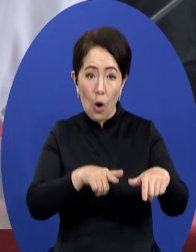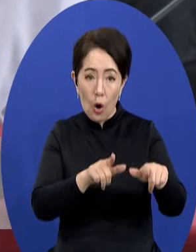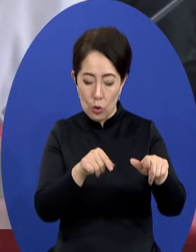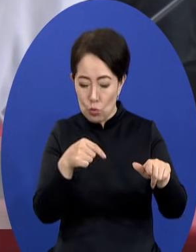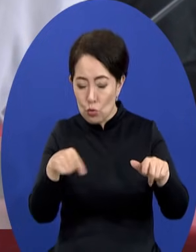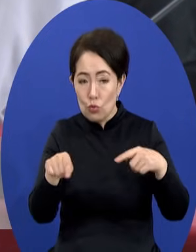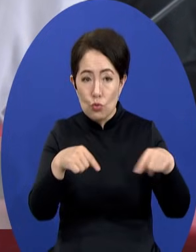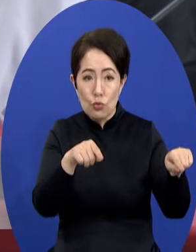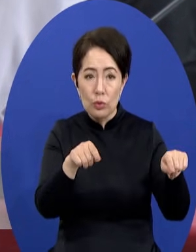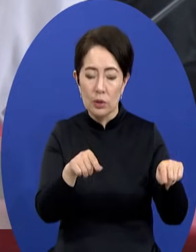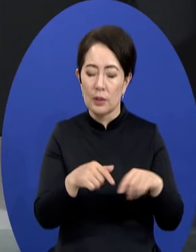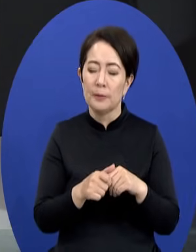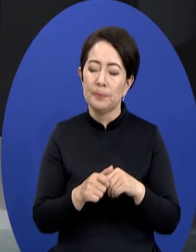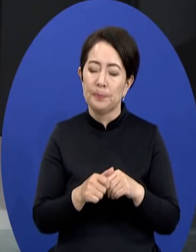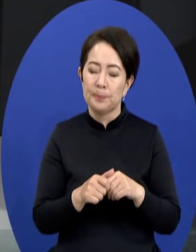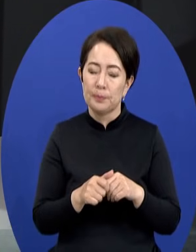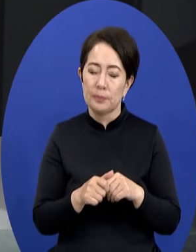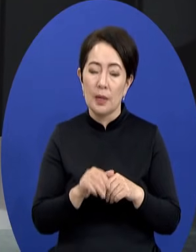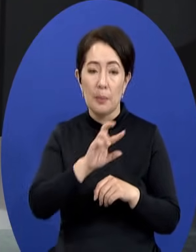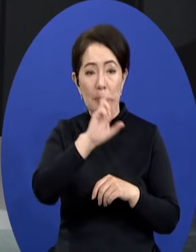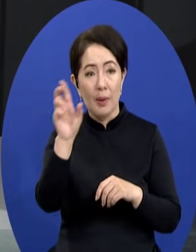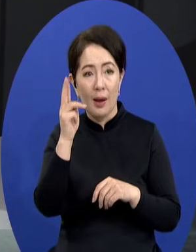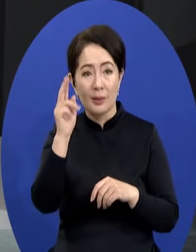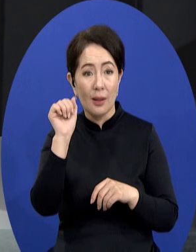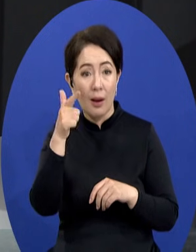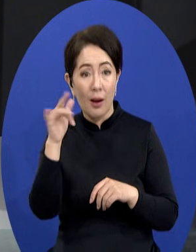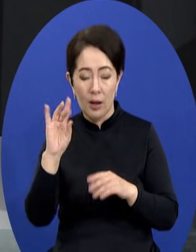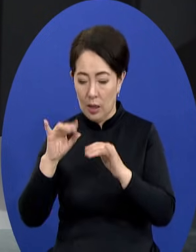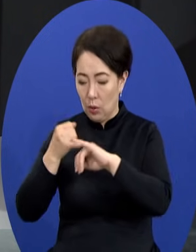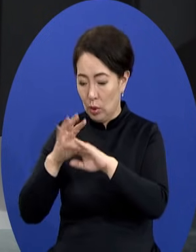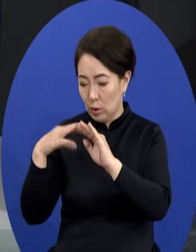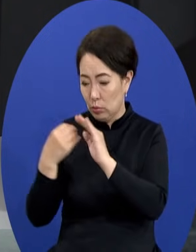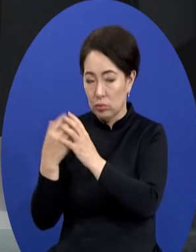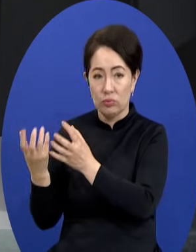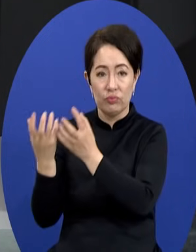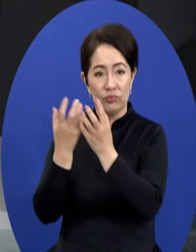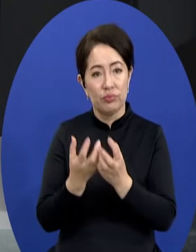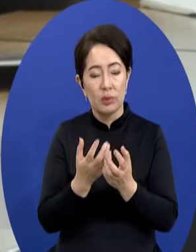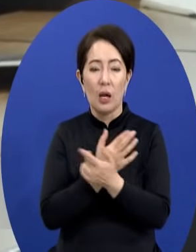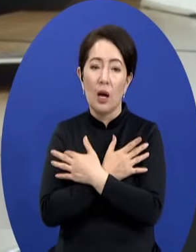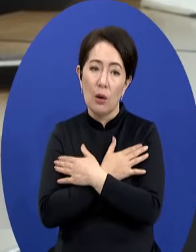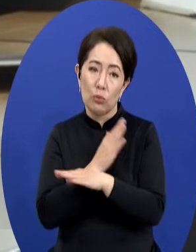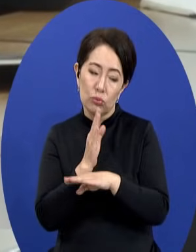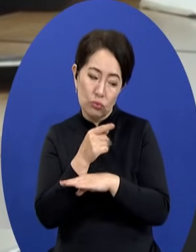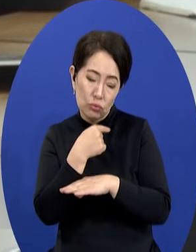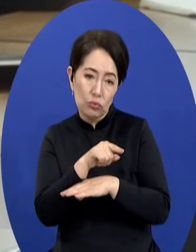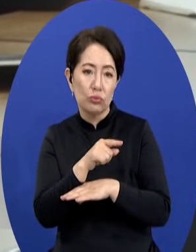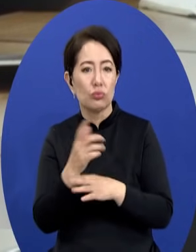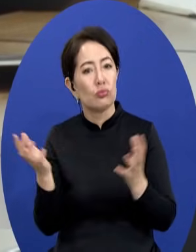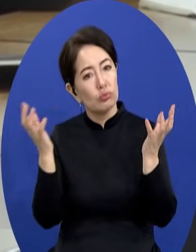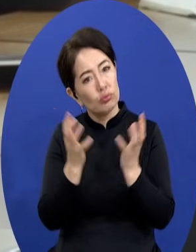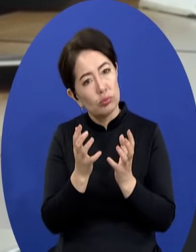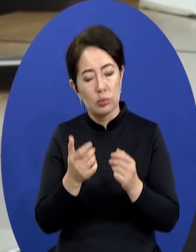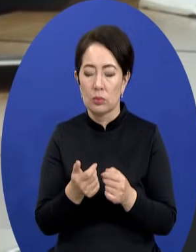одоо ихэнд болон за мөн энэ одоо байгаль цаг агаарт гэр бүлэрээ одоо амралтын өдрүүдийг тэмдэглэн өнгөрүүлэх за мөн